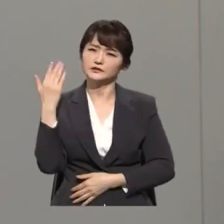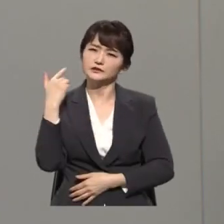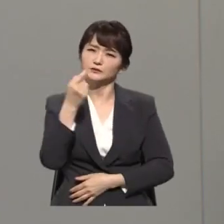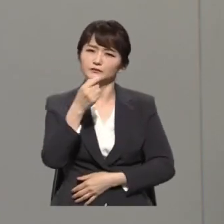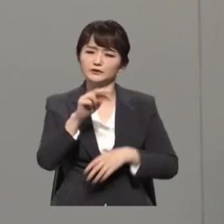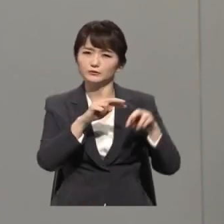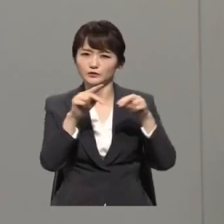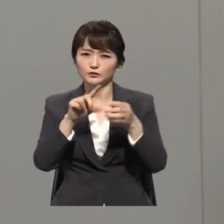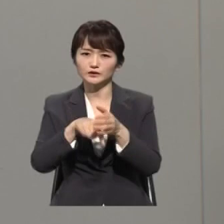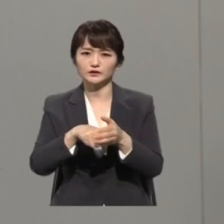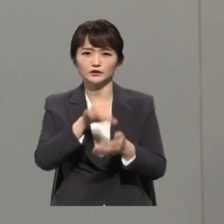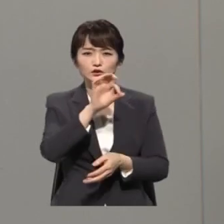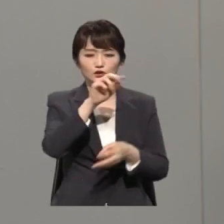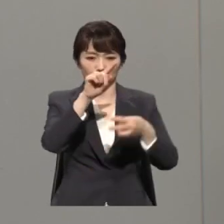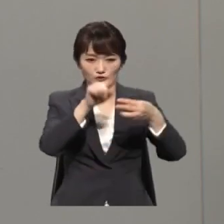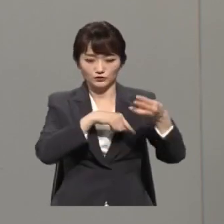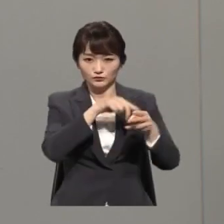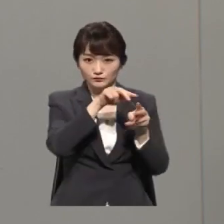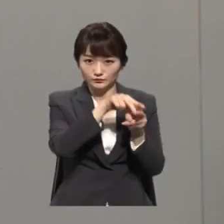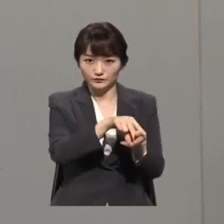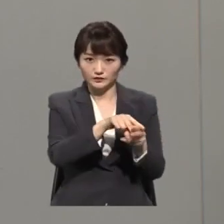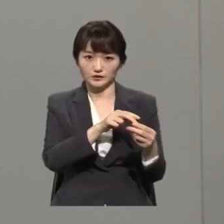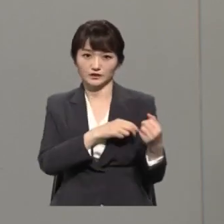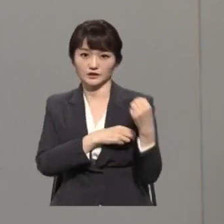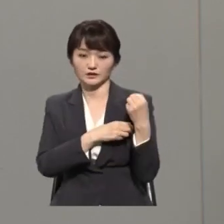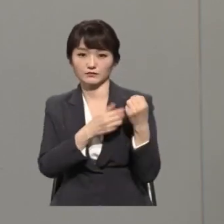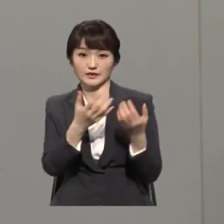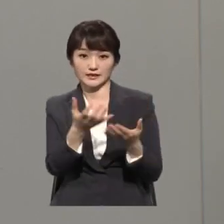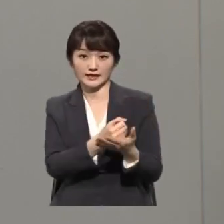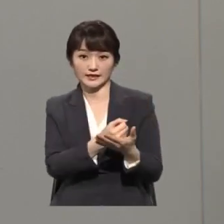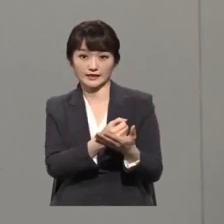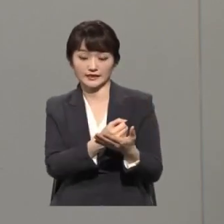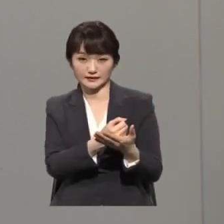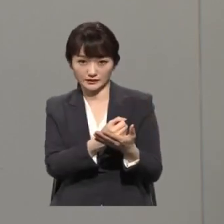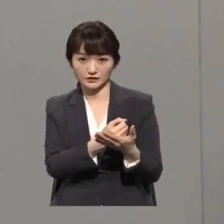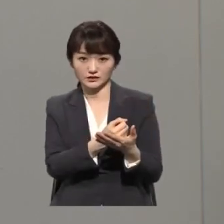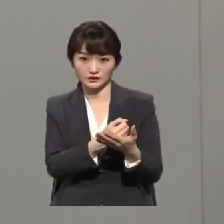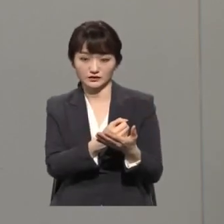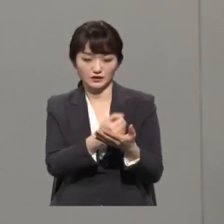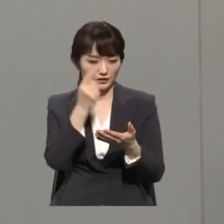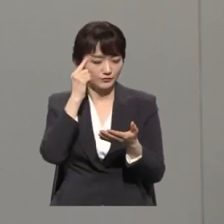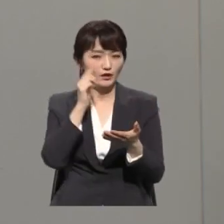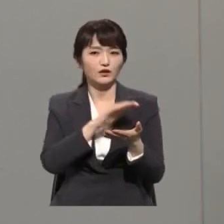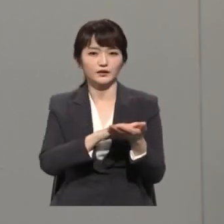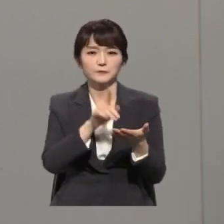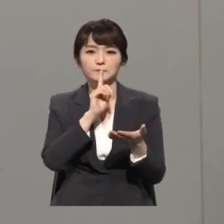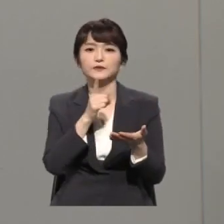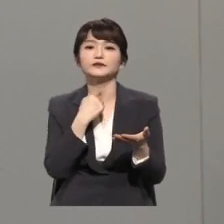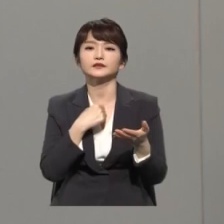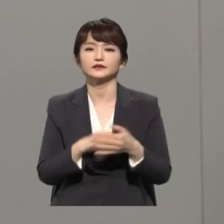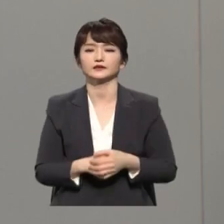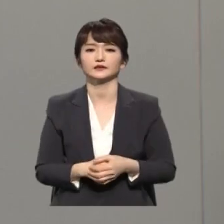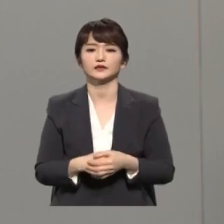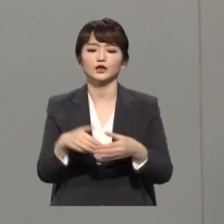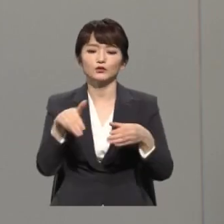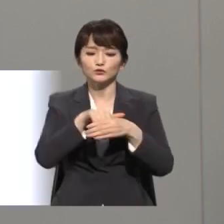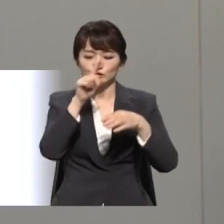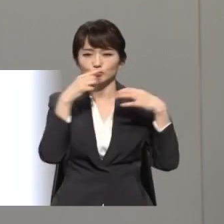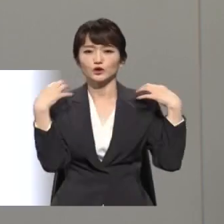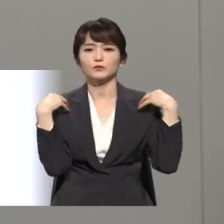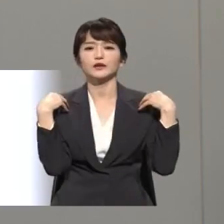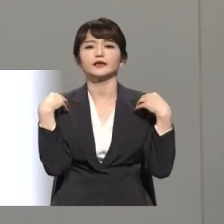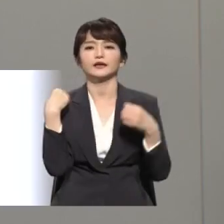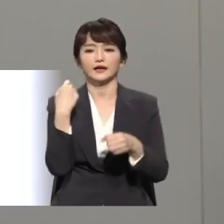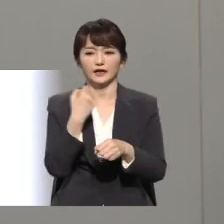윤성열 후보는 힘 에 기초한 평화를 말했습니다 맞는 말입니다 문재인 정보가 해오고 있는 일입니다